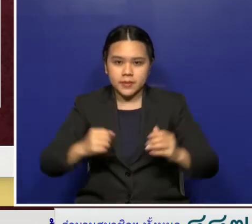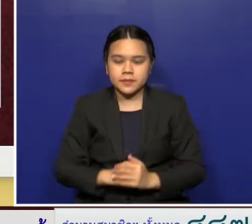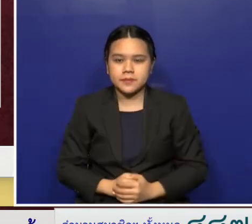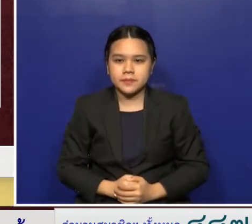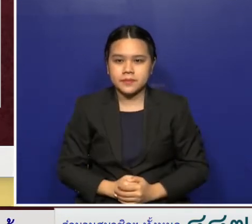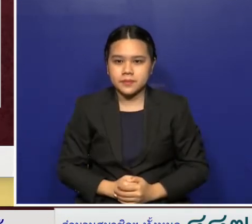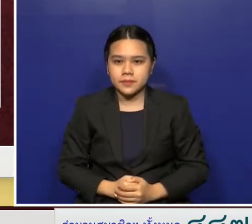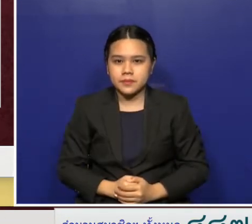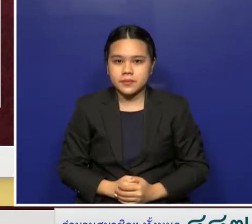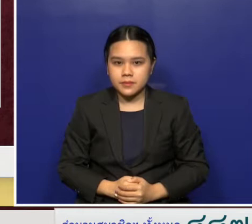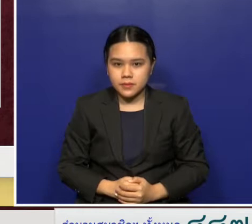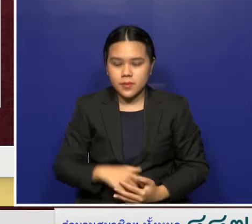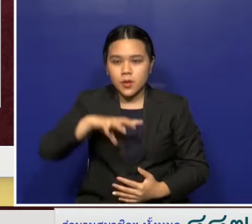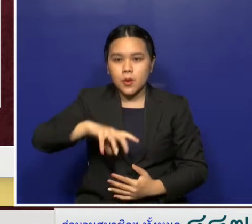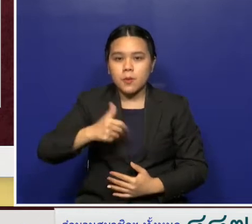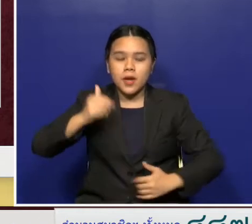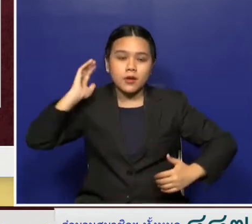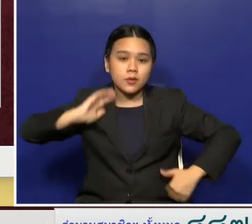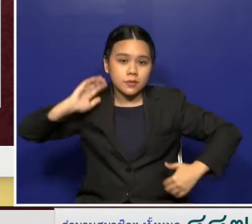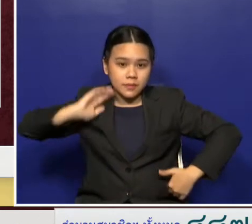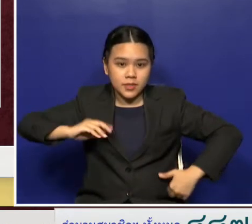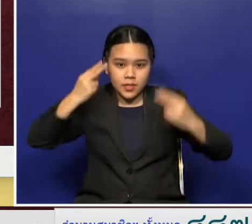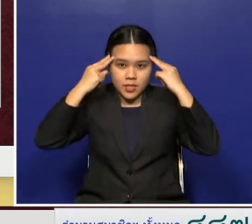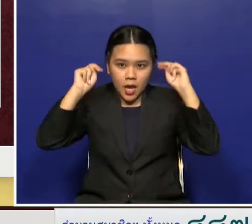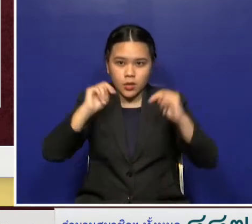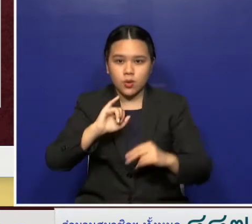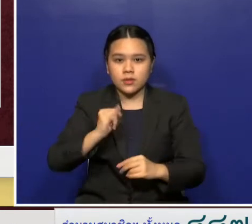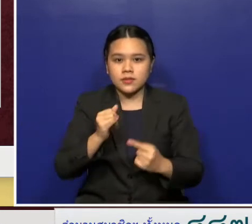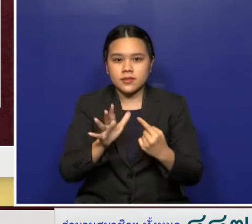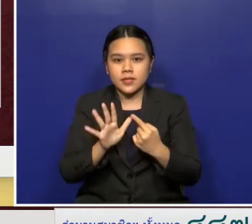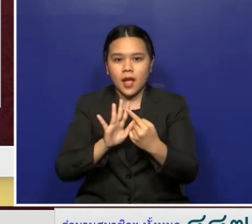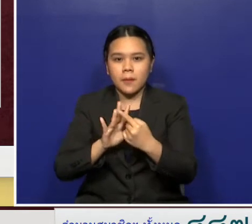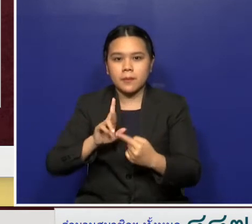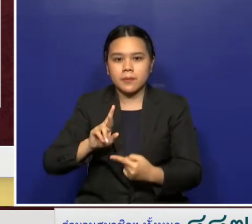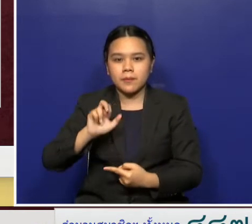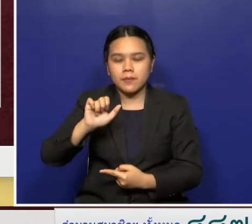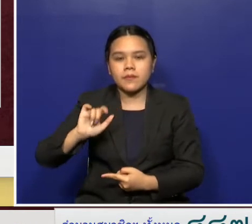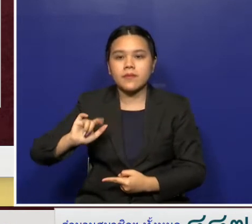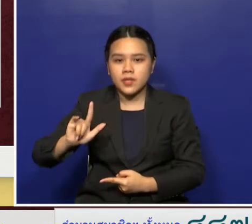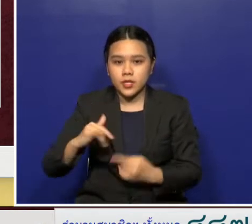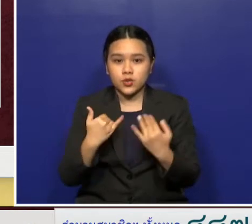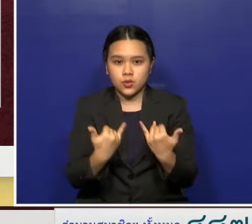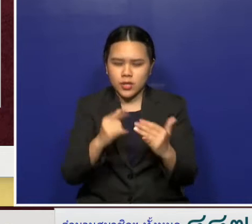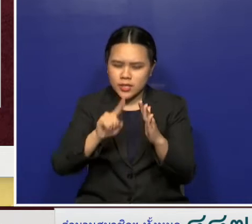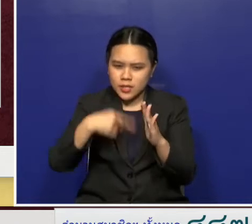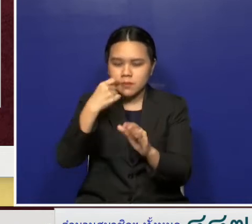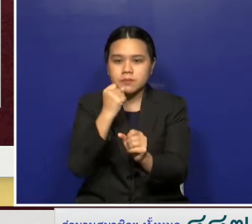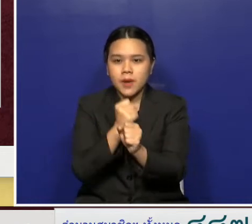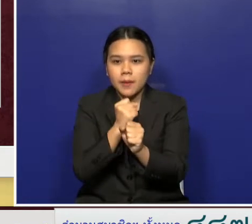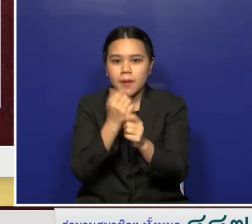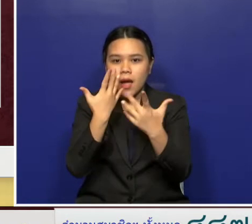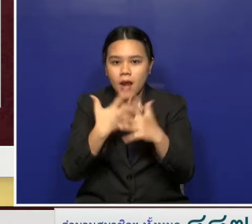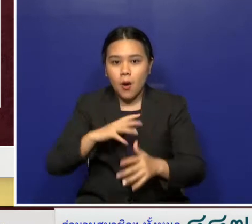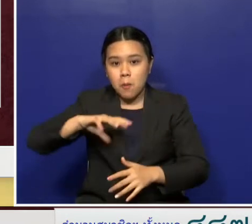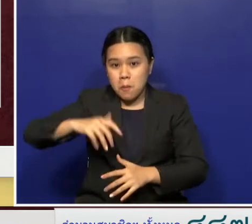รบปรีซึ่งโดยท่านนายกจำเรินสราธีพนั้นท่านได้เริ่มและเป็นเชษบาลแรก